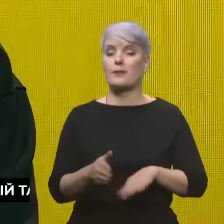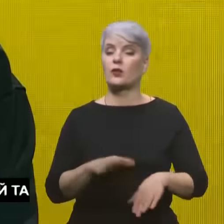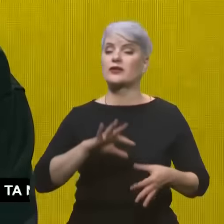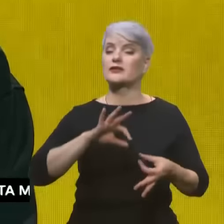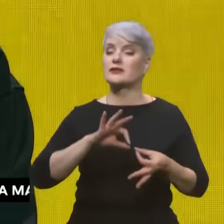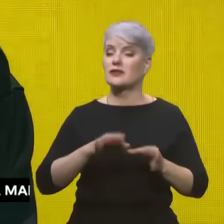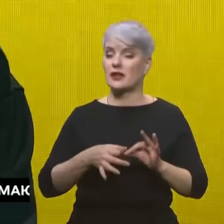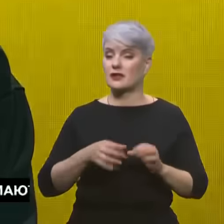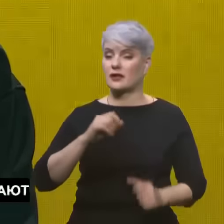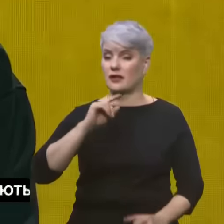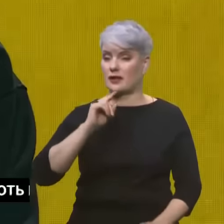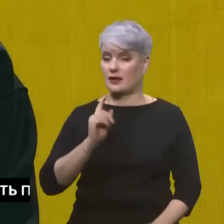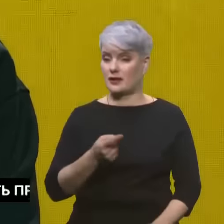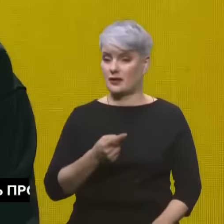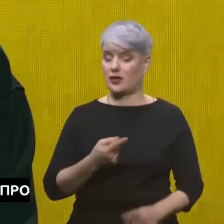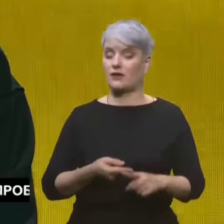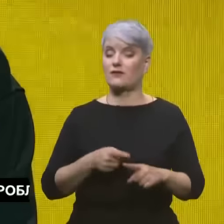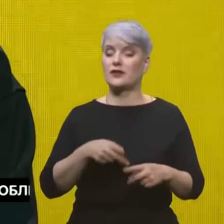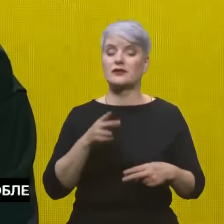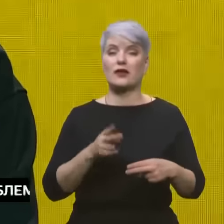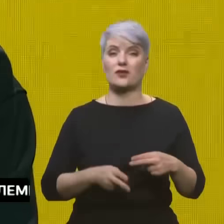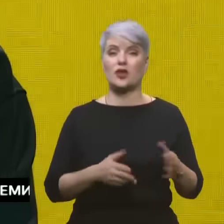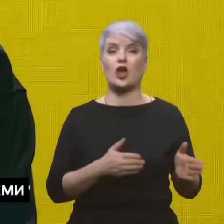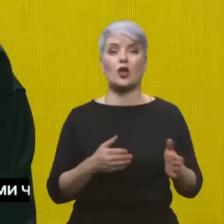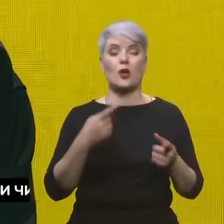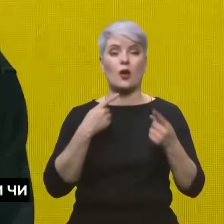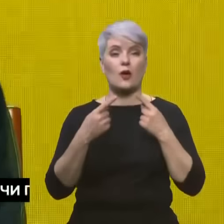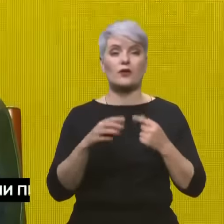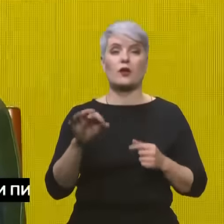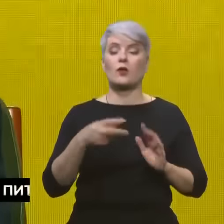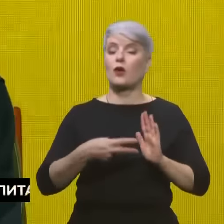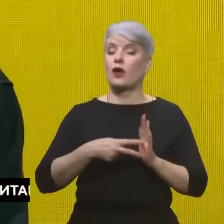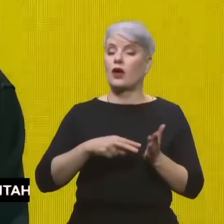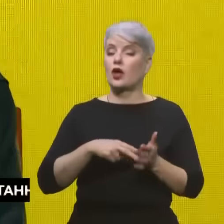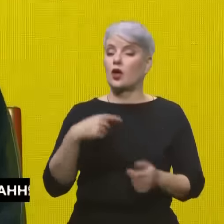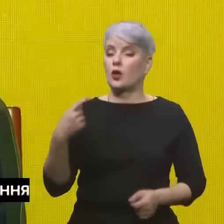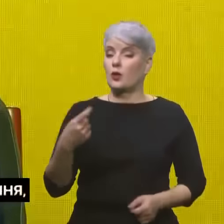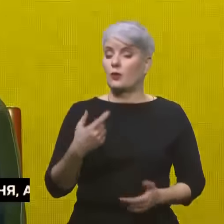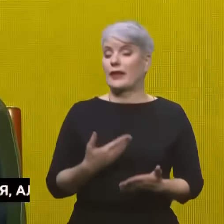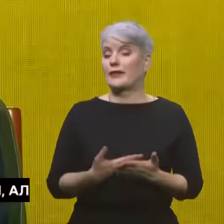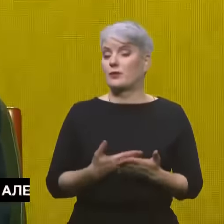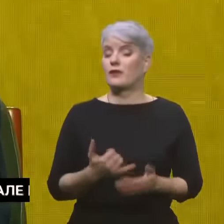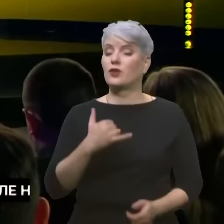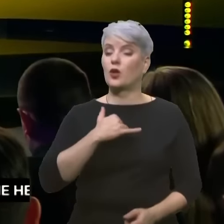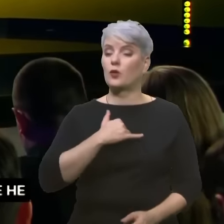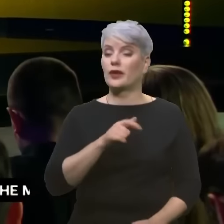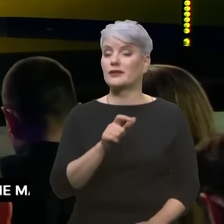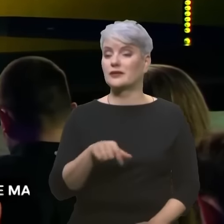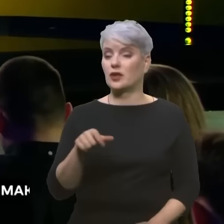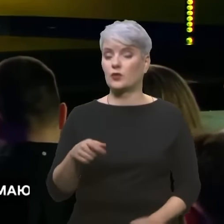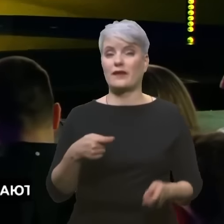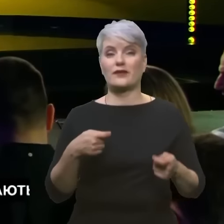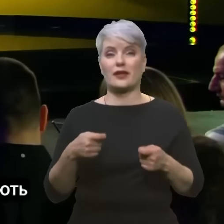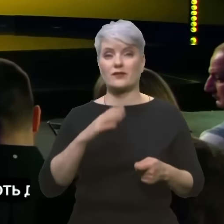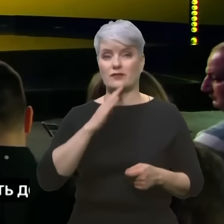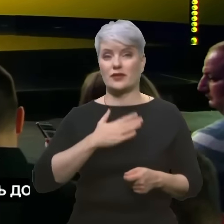складний рік, він завершується. Готовий говорити про економіку. Напевно, у нас люди в керівництві